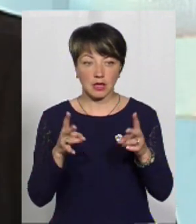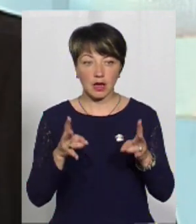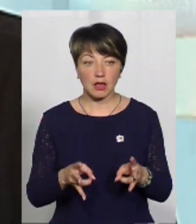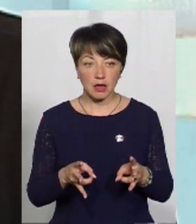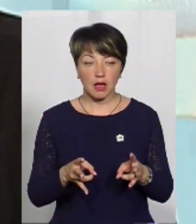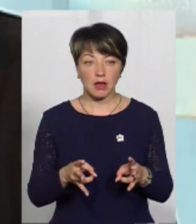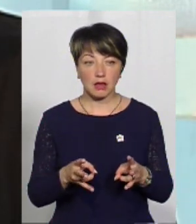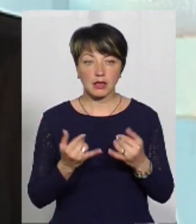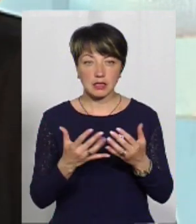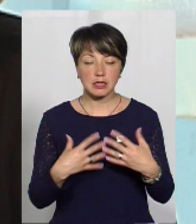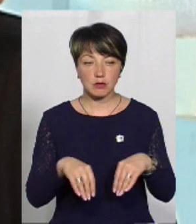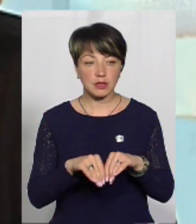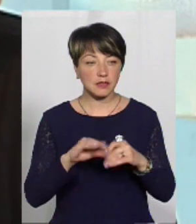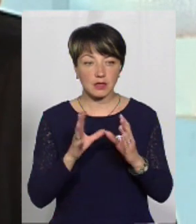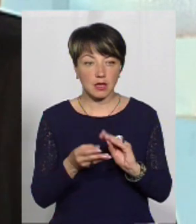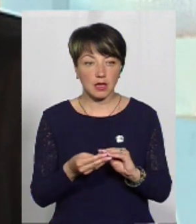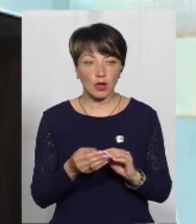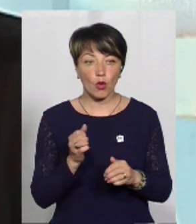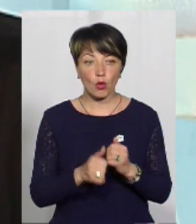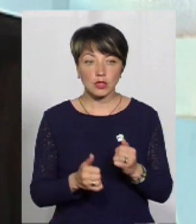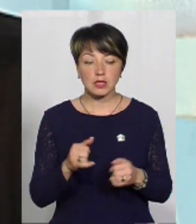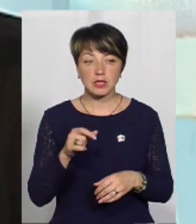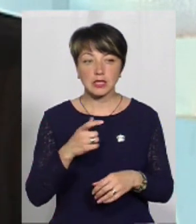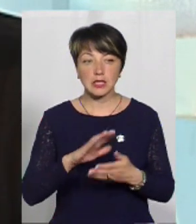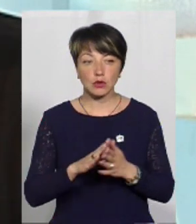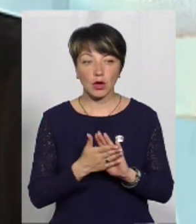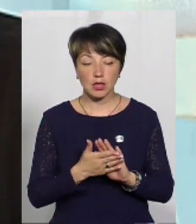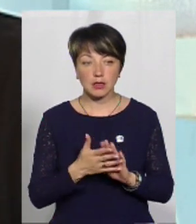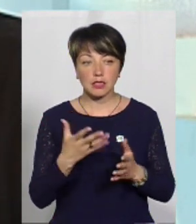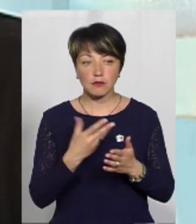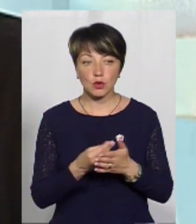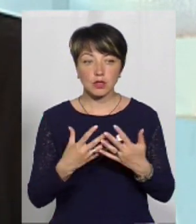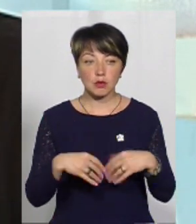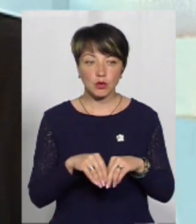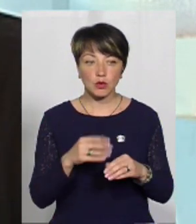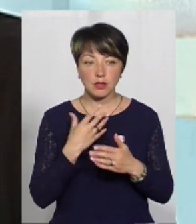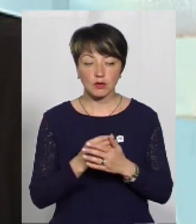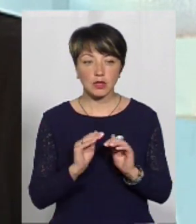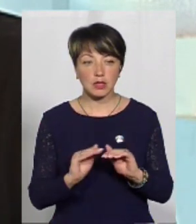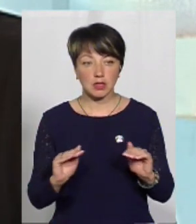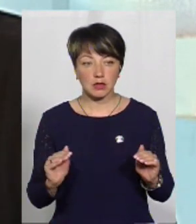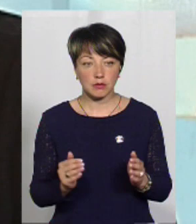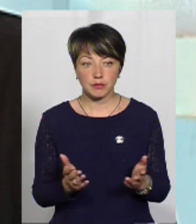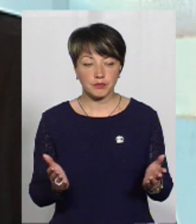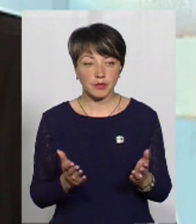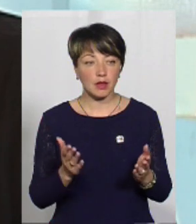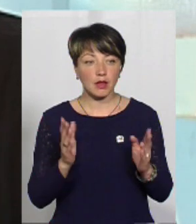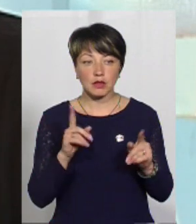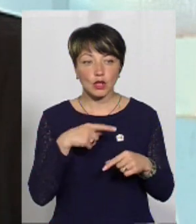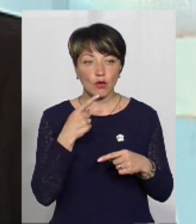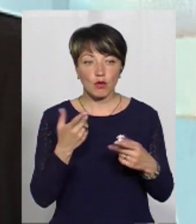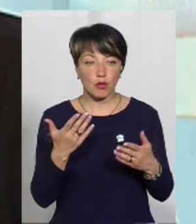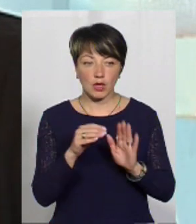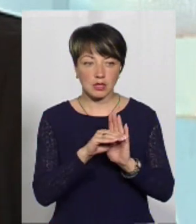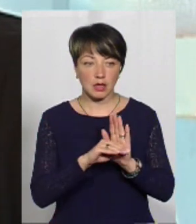Трагедія. Для цієї сім'ї це взагалі. І кожен зразу цю ситуацію моделює на свою сім'ю, на своїх дітей. І тут ми навіть не говоримо